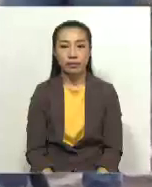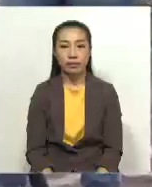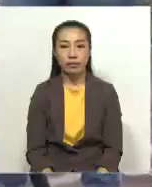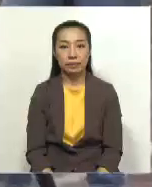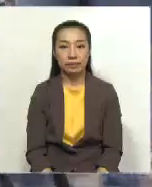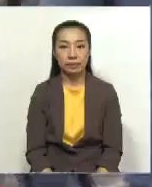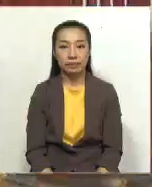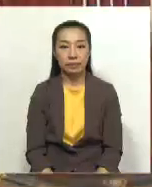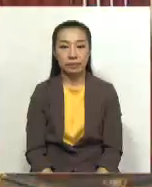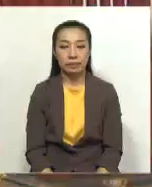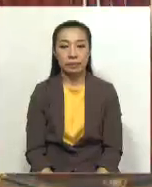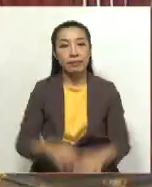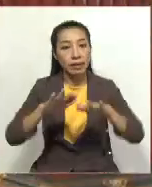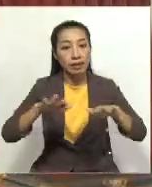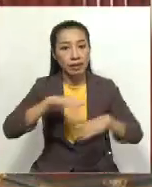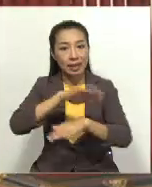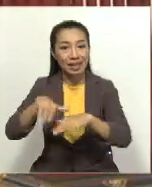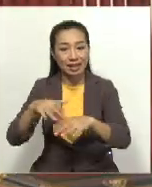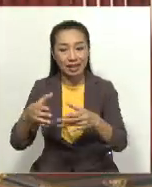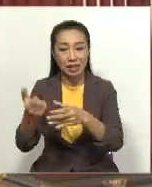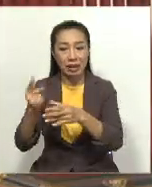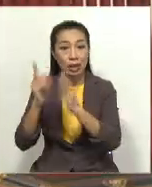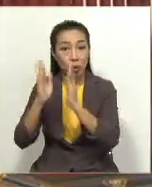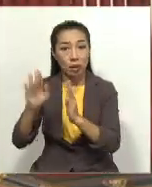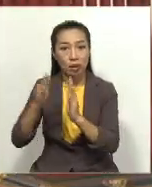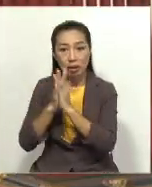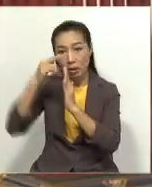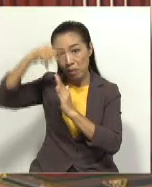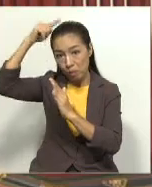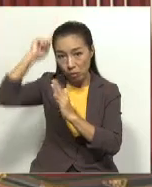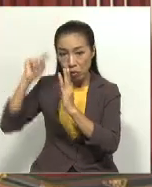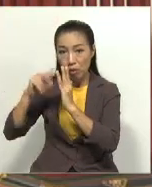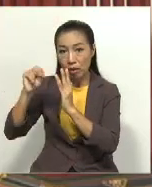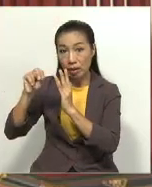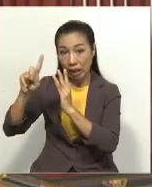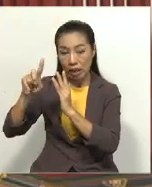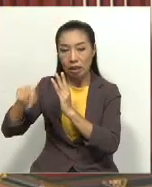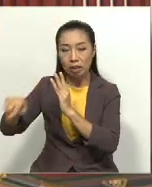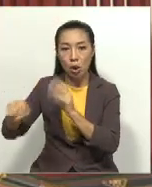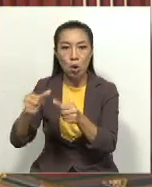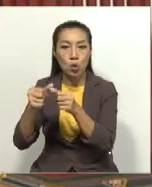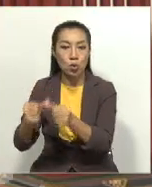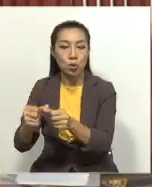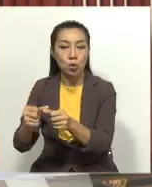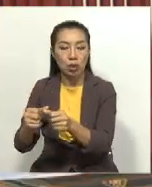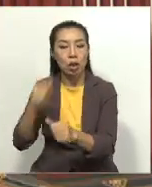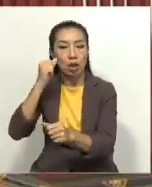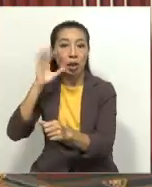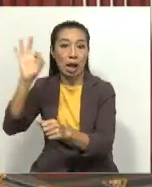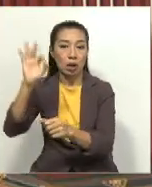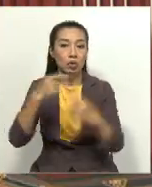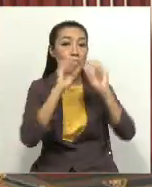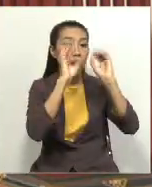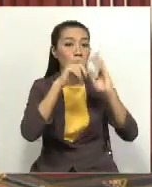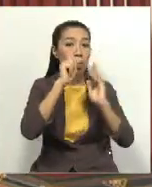ครับโดยน้องๆ 11คนที่บวชเป็นสามเณรในครั้งนี้นะครับจะบวชทั้งหมดเป็นระยะเวลา 9วันส่วนทางด้าน